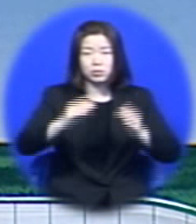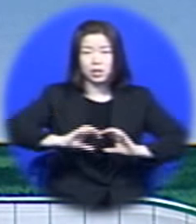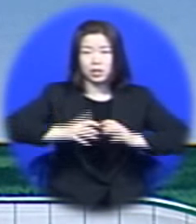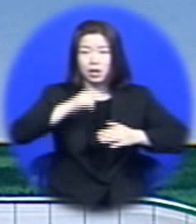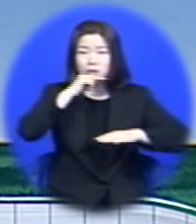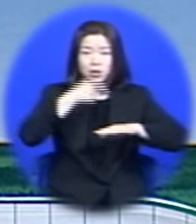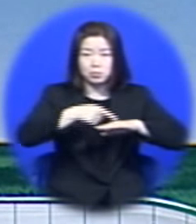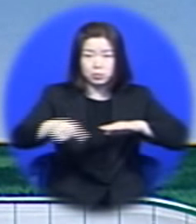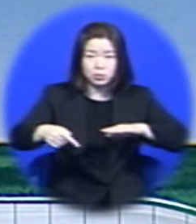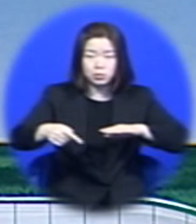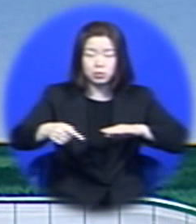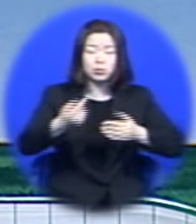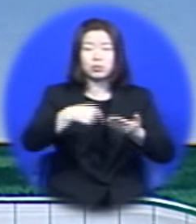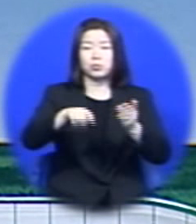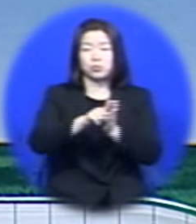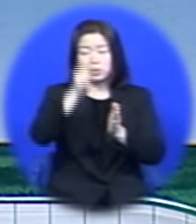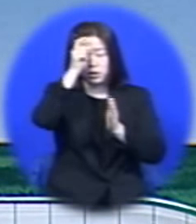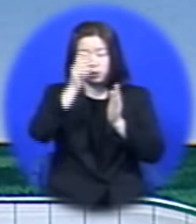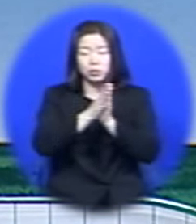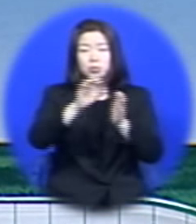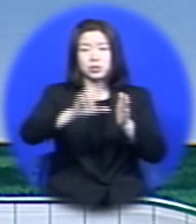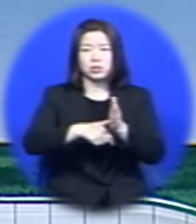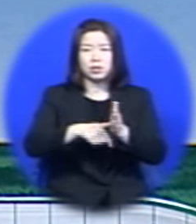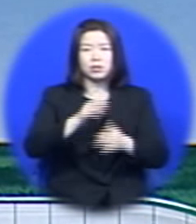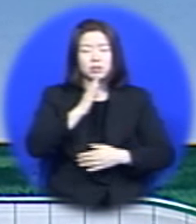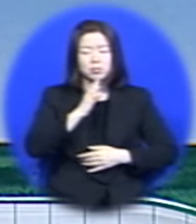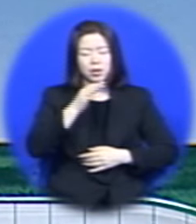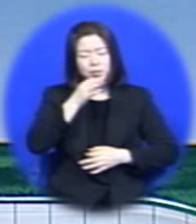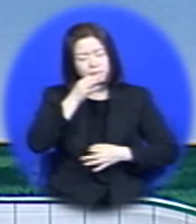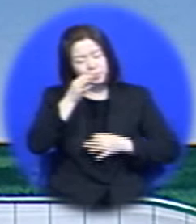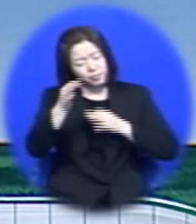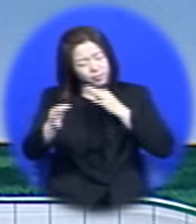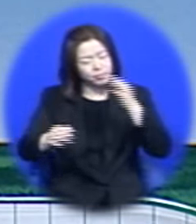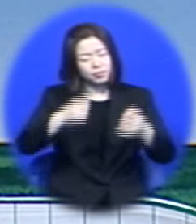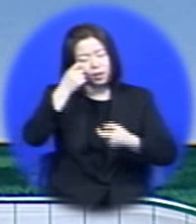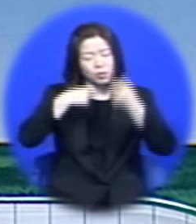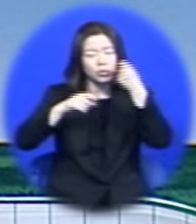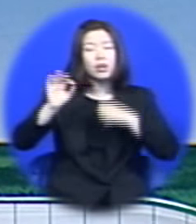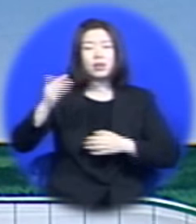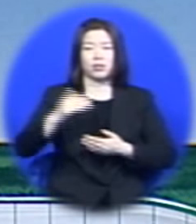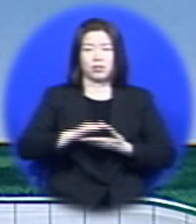위해서 기도하는 시간에 정말 통곡을 하게 되더라고요.